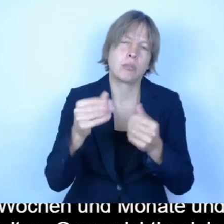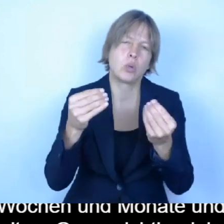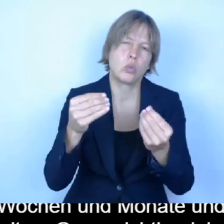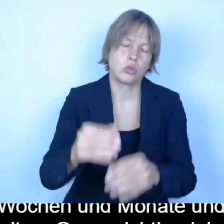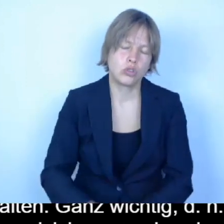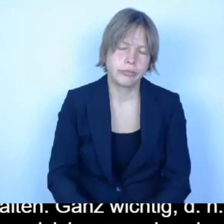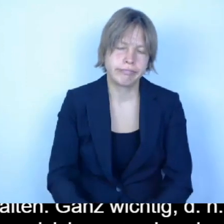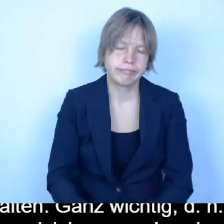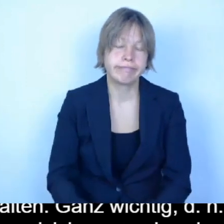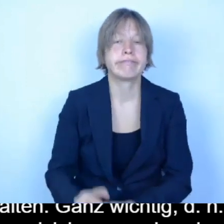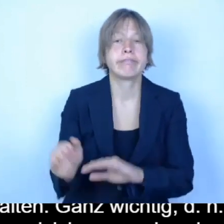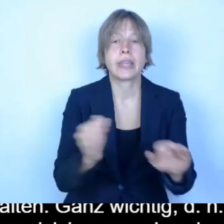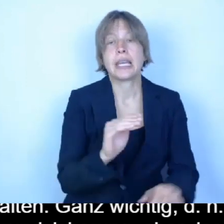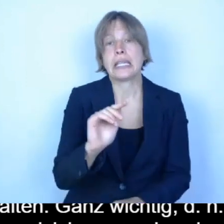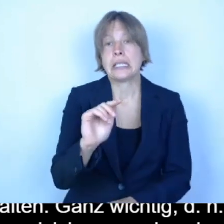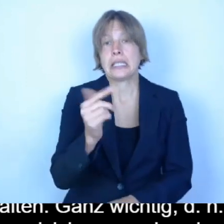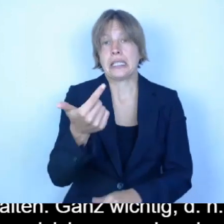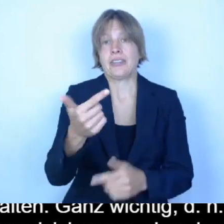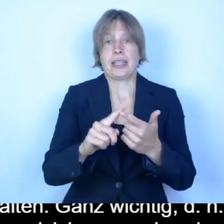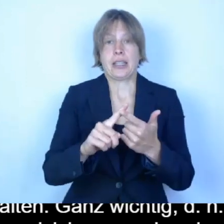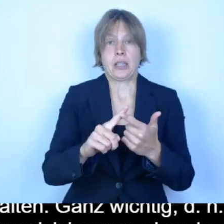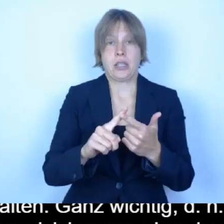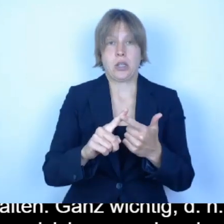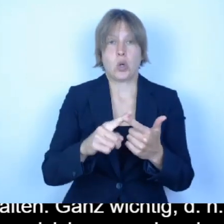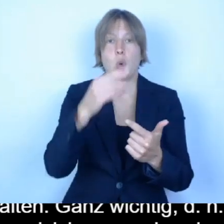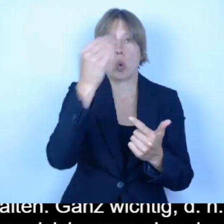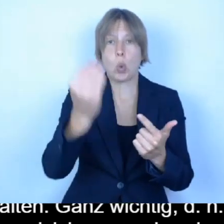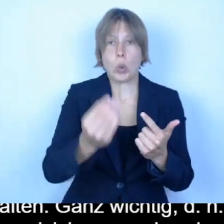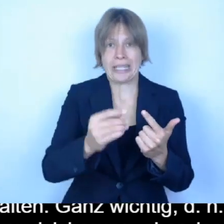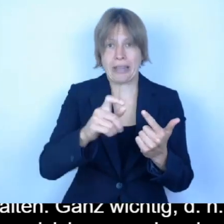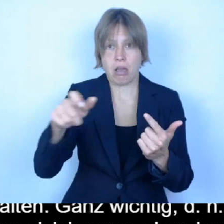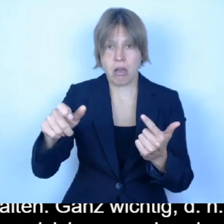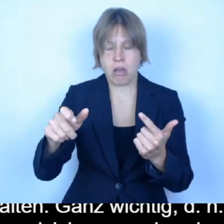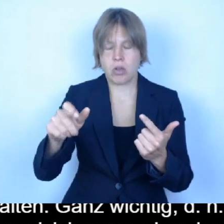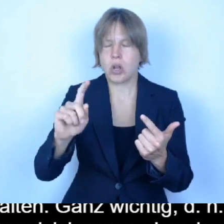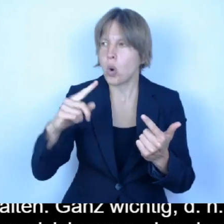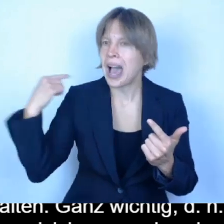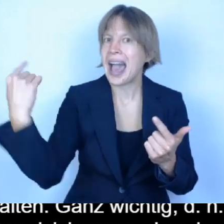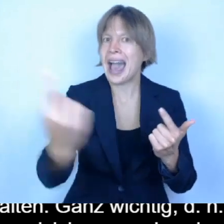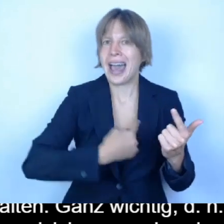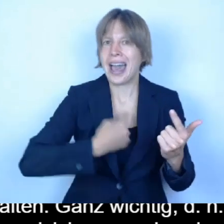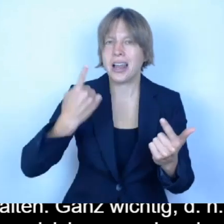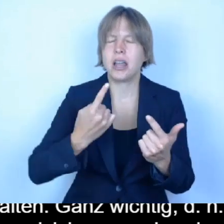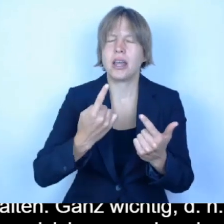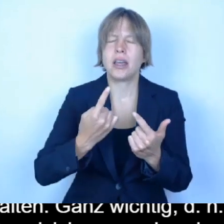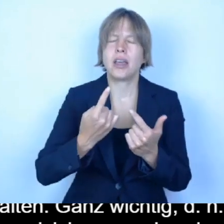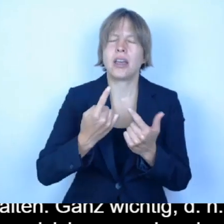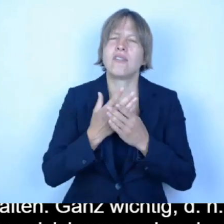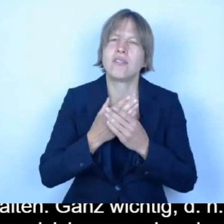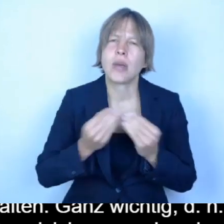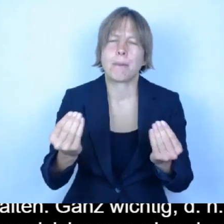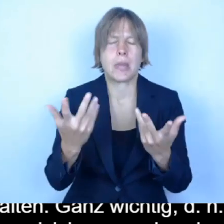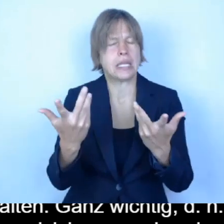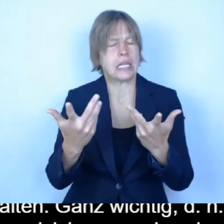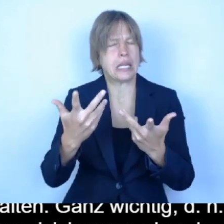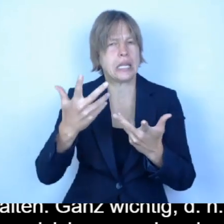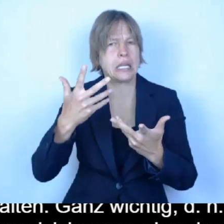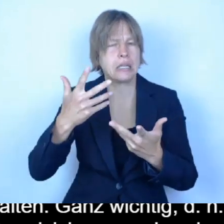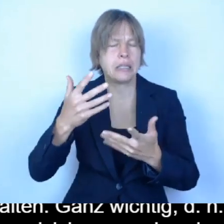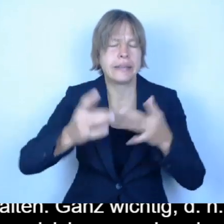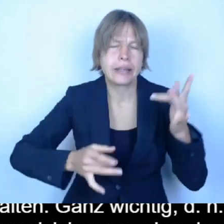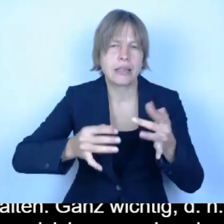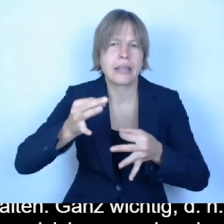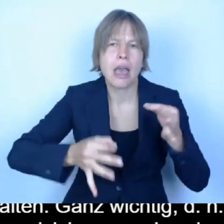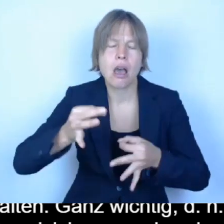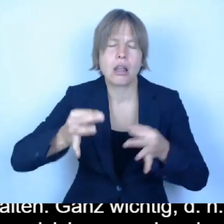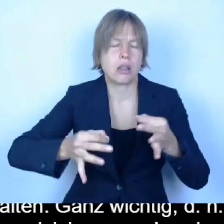ja Theater, Konzerte, Kino, wenn ich das sage. Wir vermissen das ja. Das ist ja Teil der Lebensqualität. Und